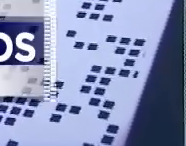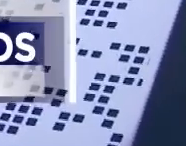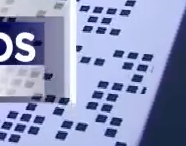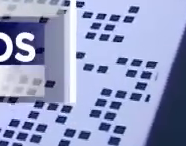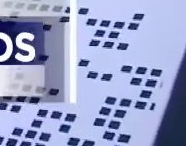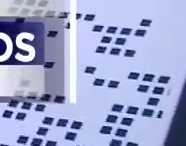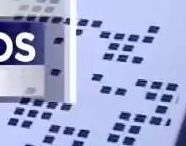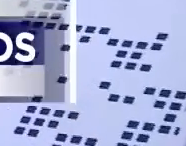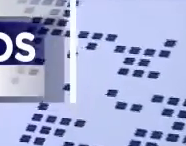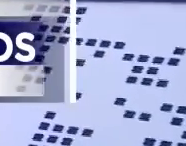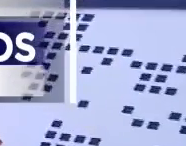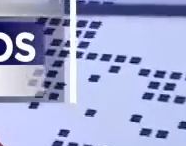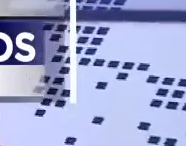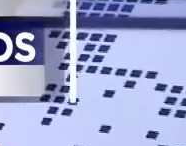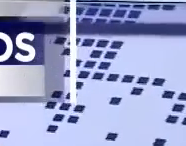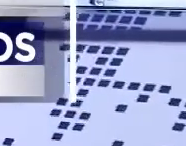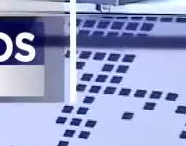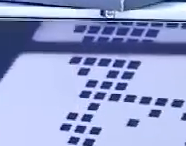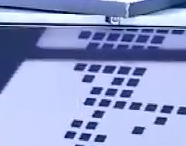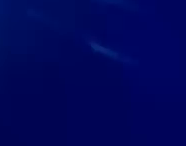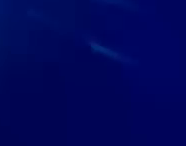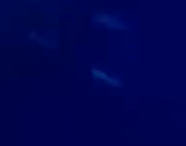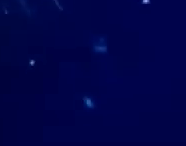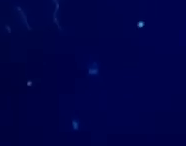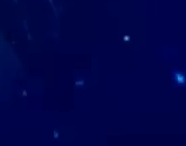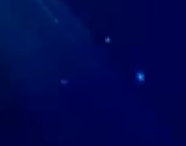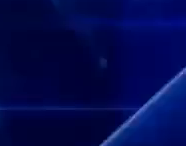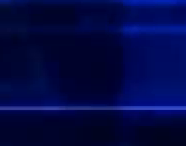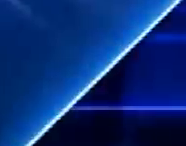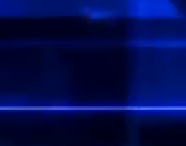gabi, Pilipinas. Sa Frontline Tonight.